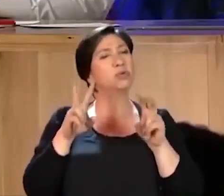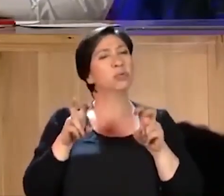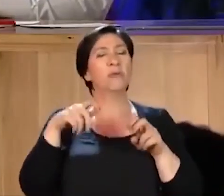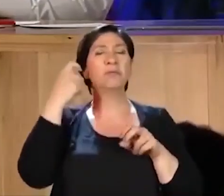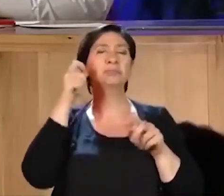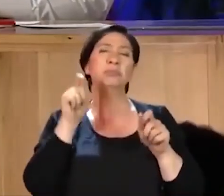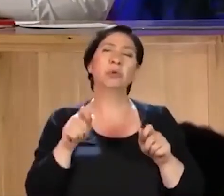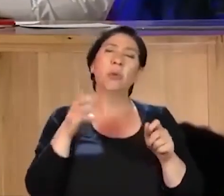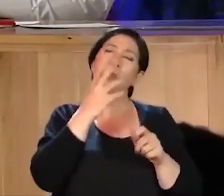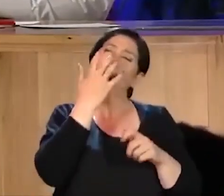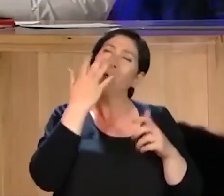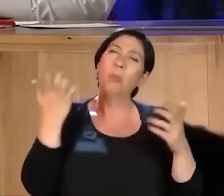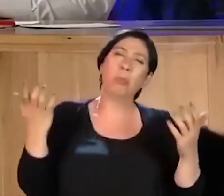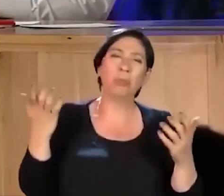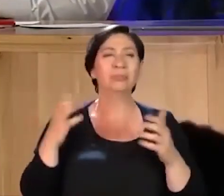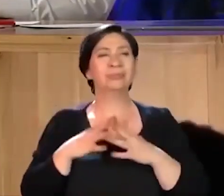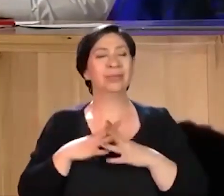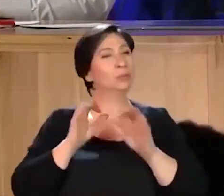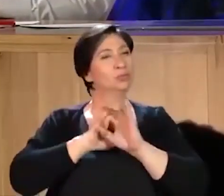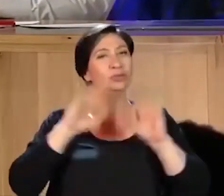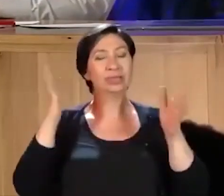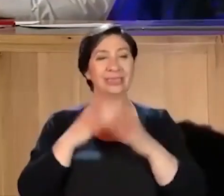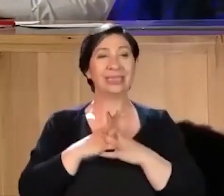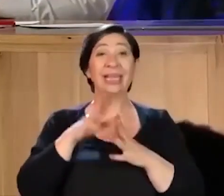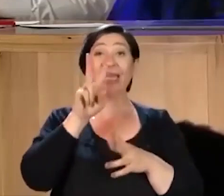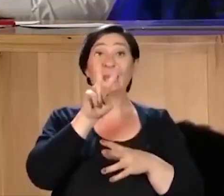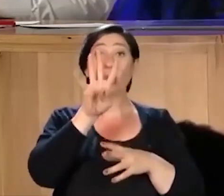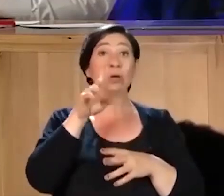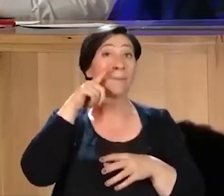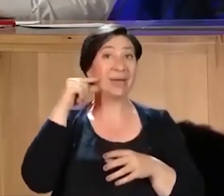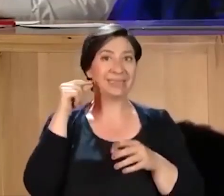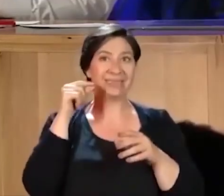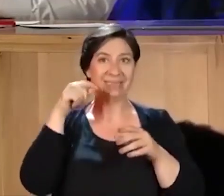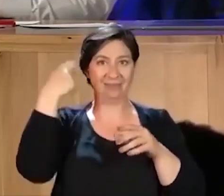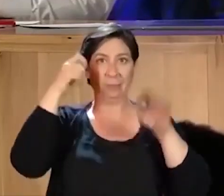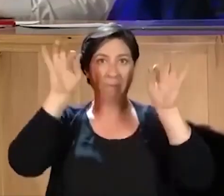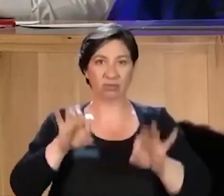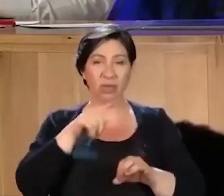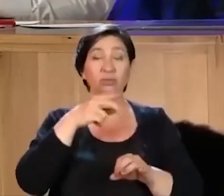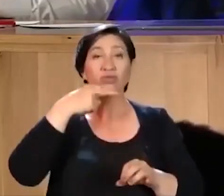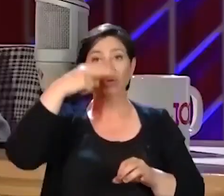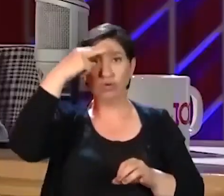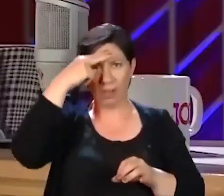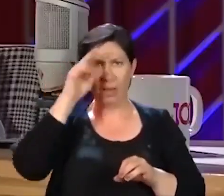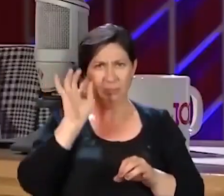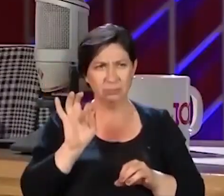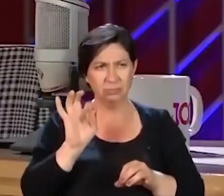Filmim çıkacak, onu bekliyorum. Hakikaten müthiş. Peki 24 Mayıs'ta çıkacak. Evet. Cuma gününe mi